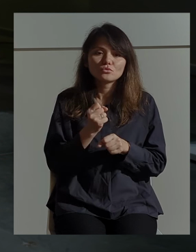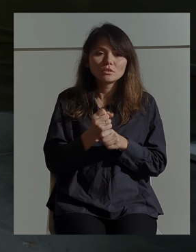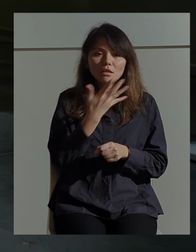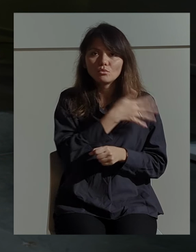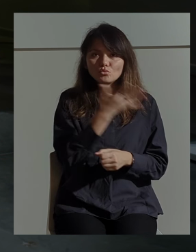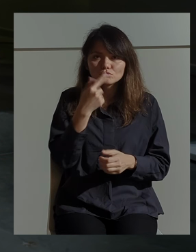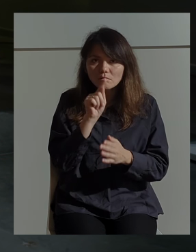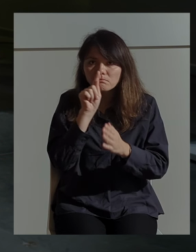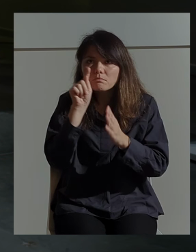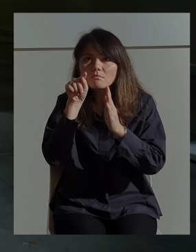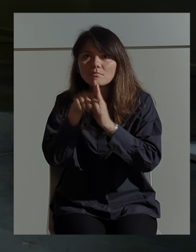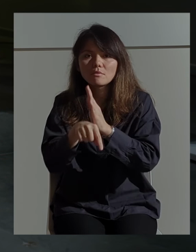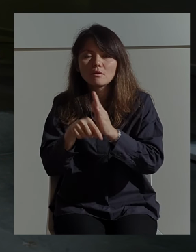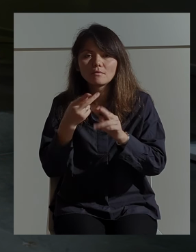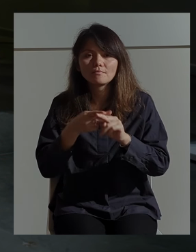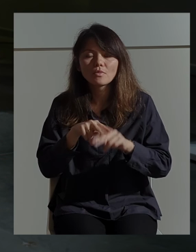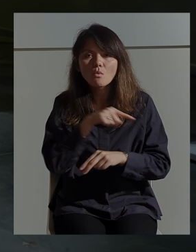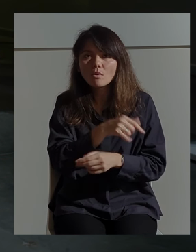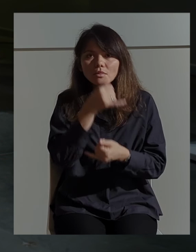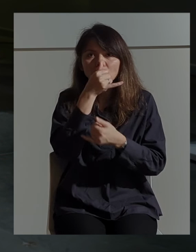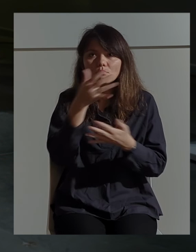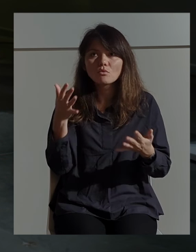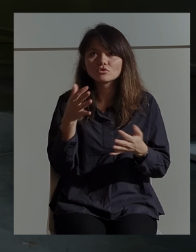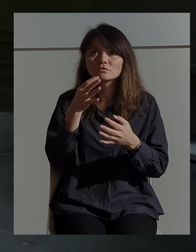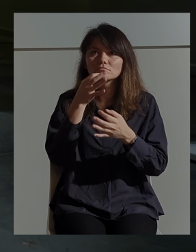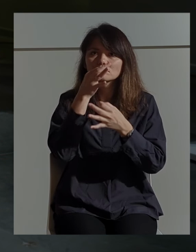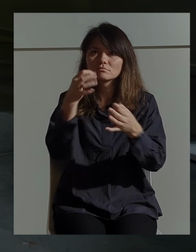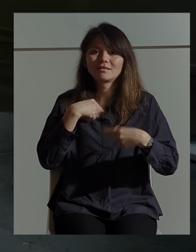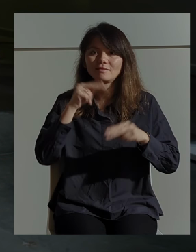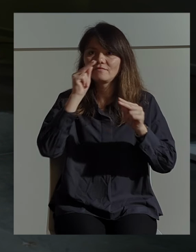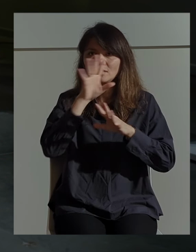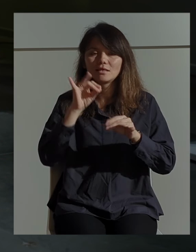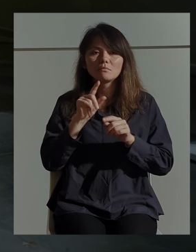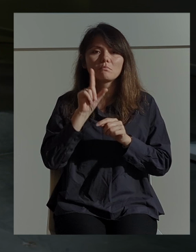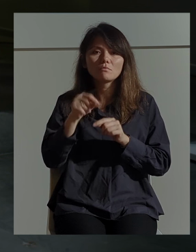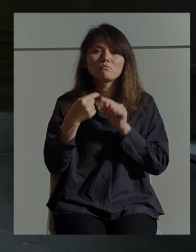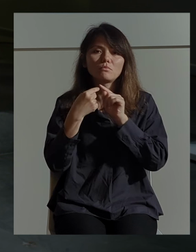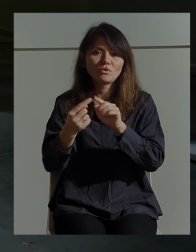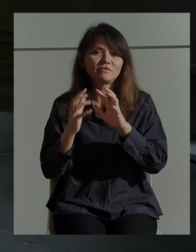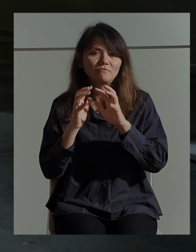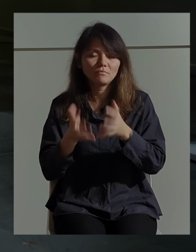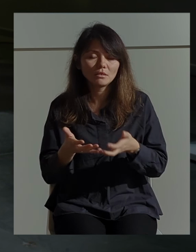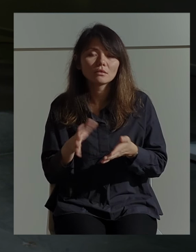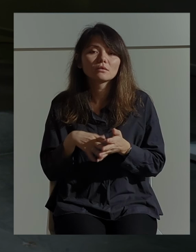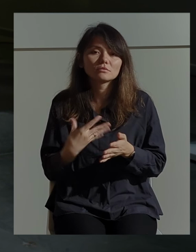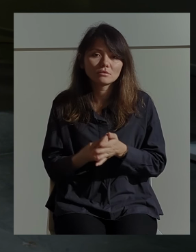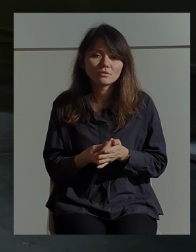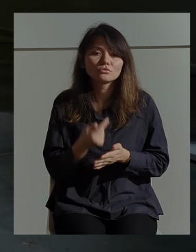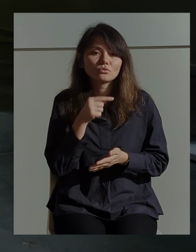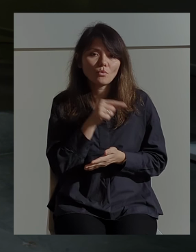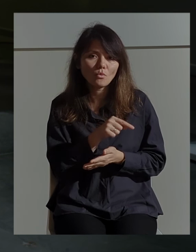машины он не может не признать своей вины и пойти против мира и соответственно он в таком случае если он